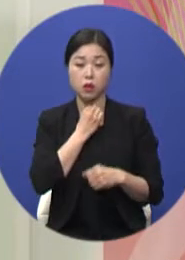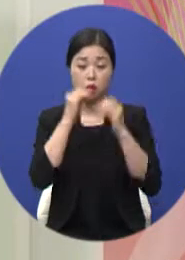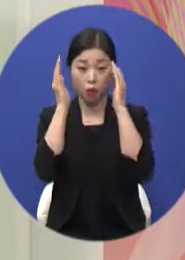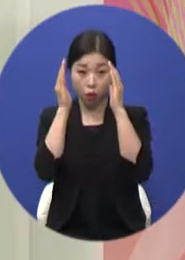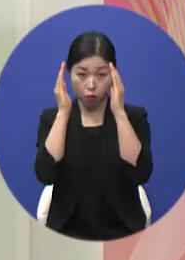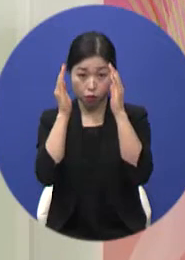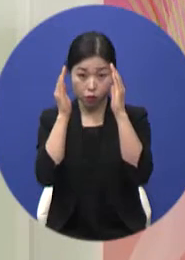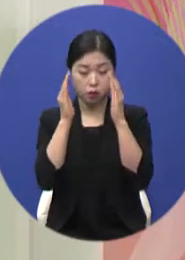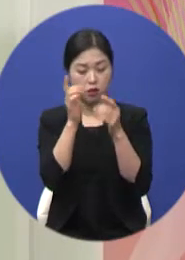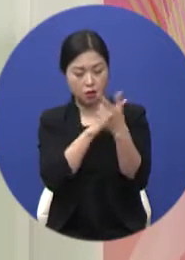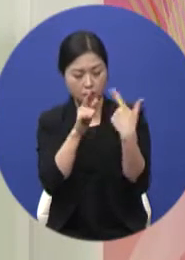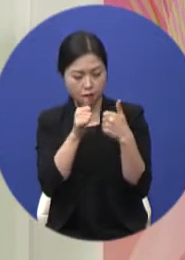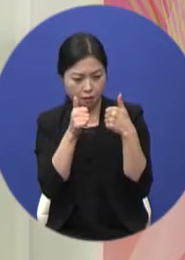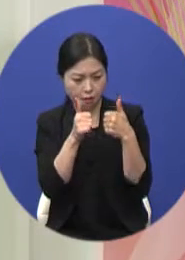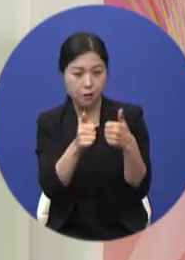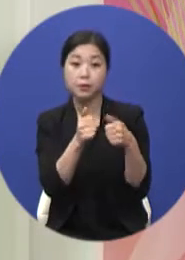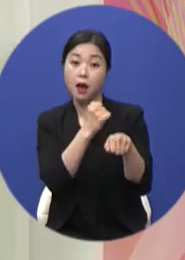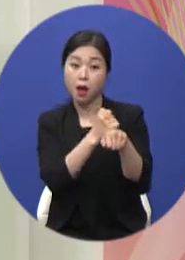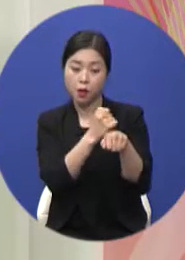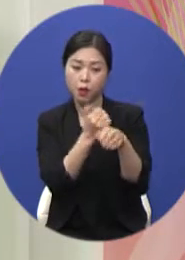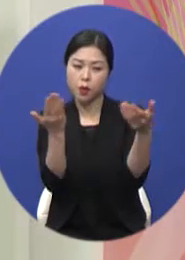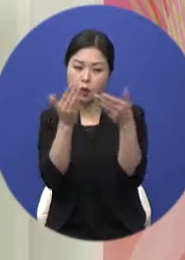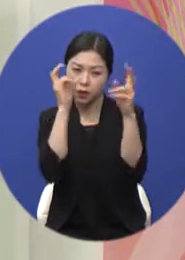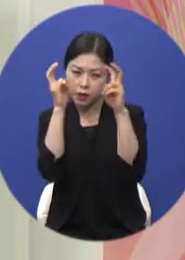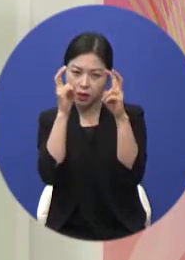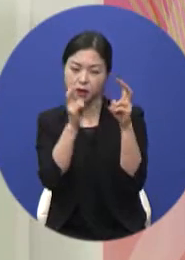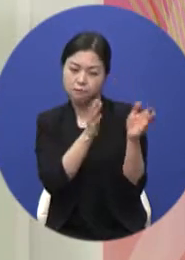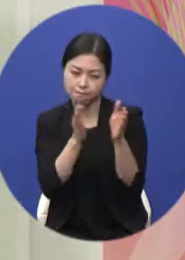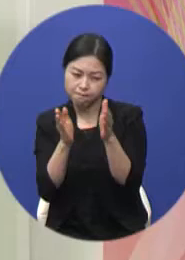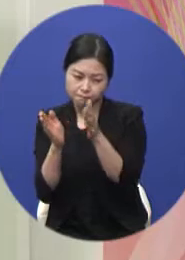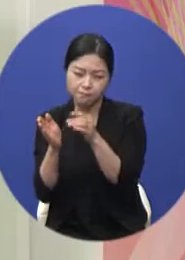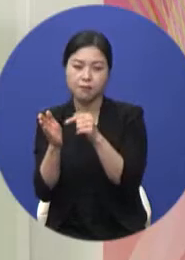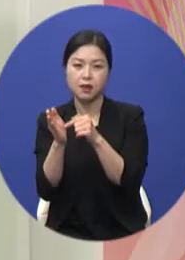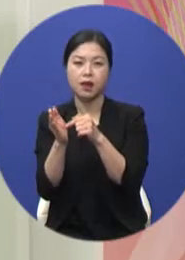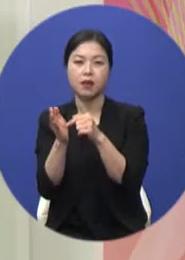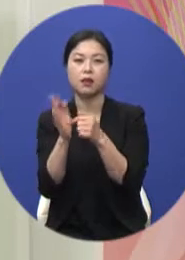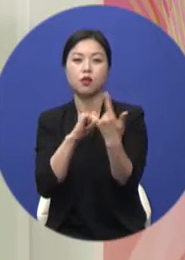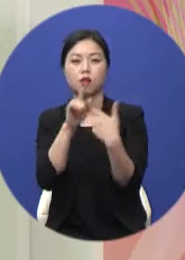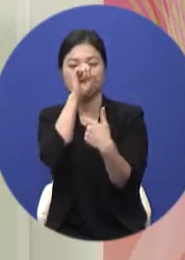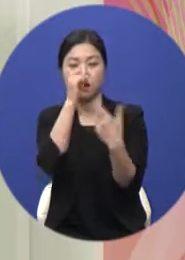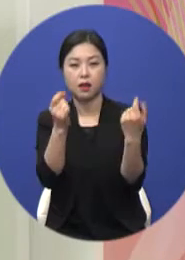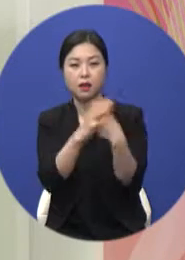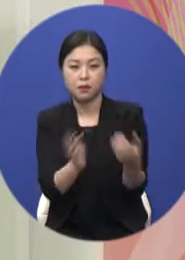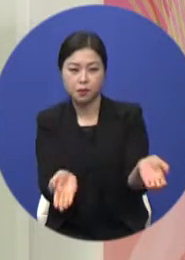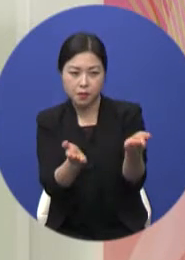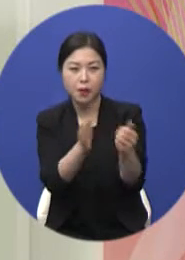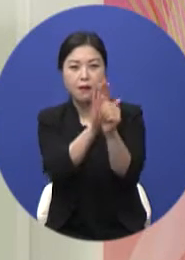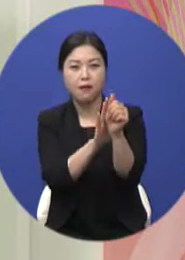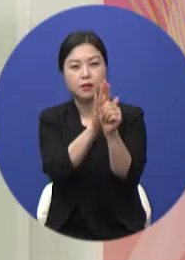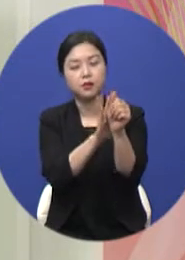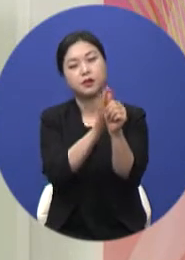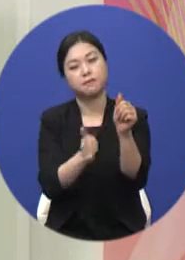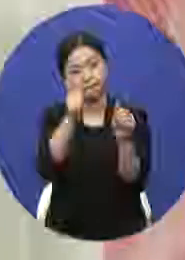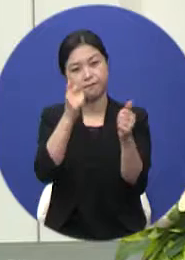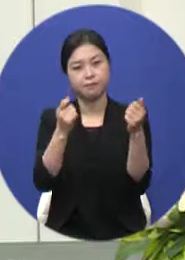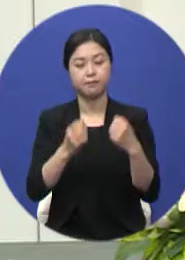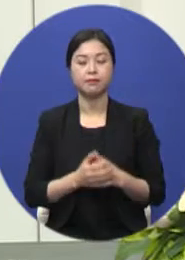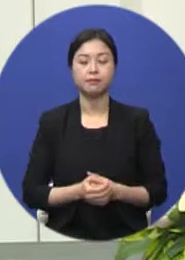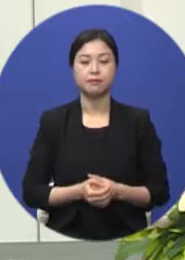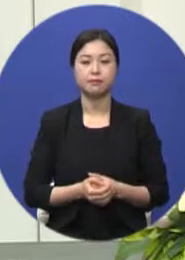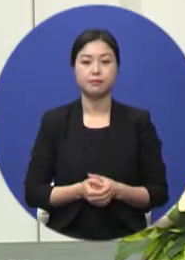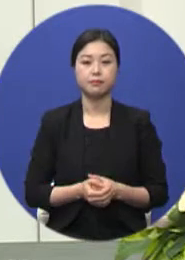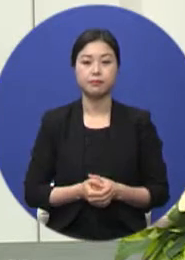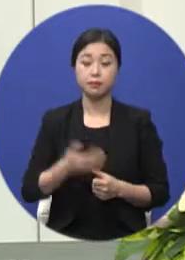좀 더 계속 열심히 하면서 취업 준비를 하라, 이렇게 북돋아 주시는 게 훨씬 좋으실 것 같습니다. 네. 아, 예, 예. 아,